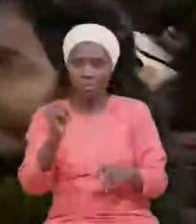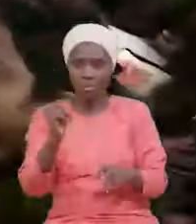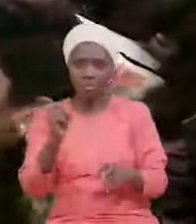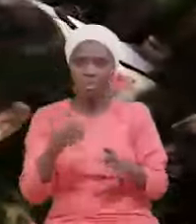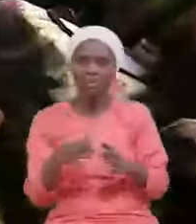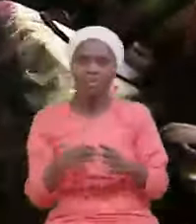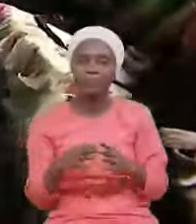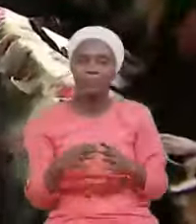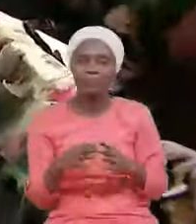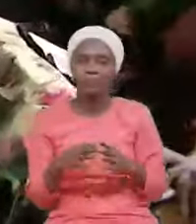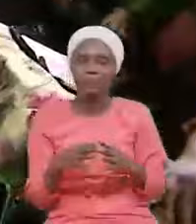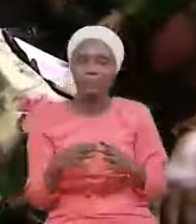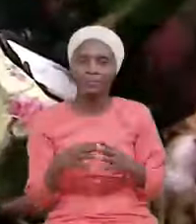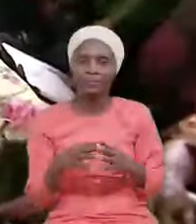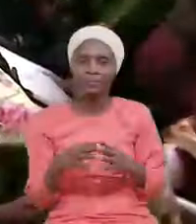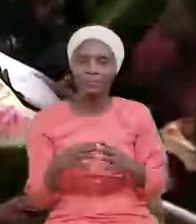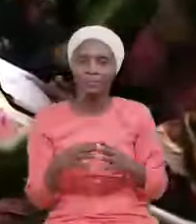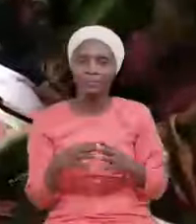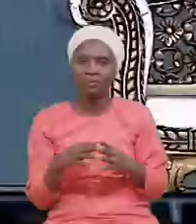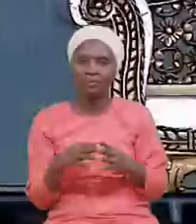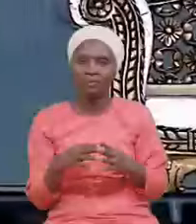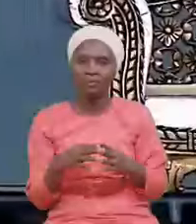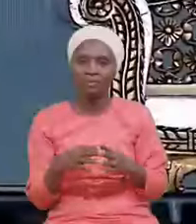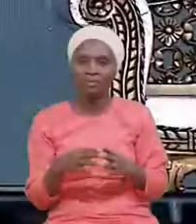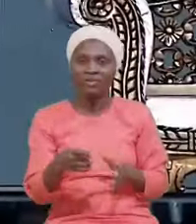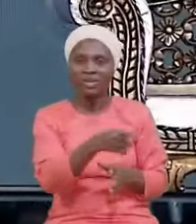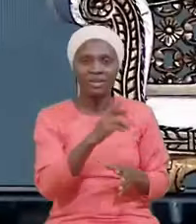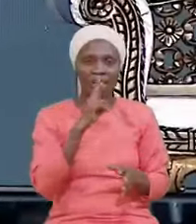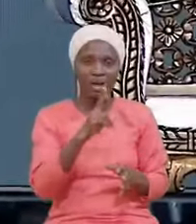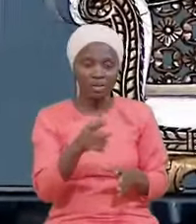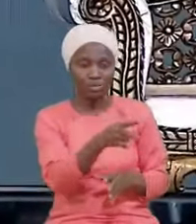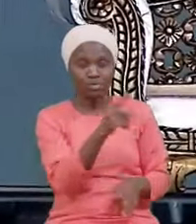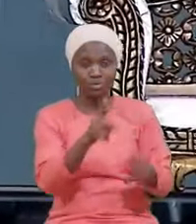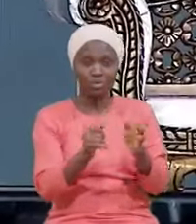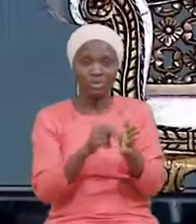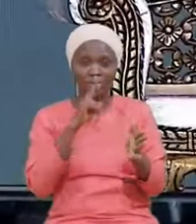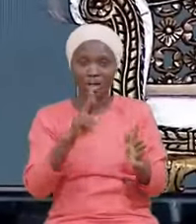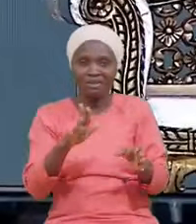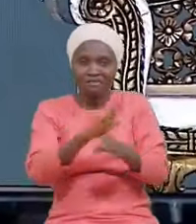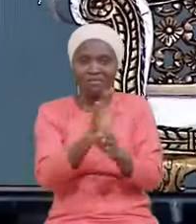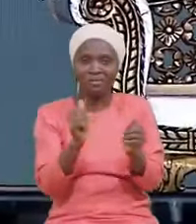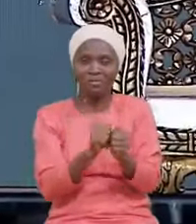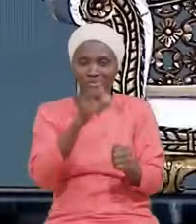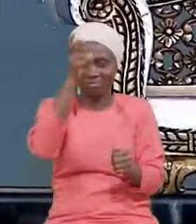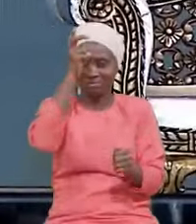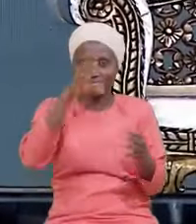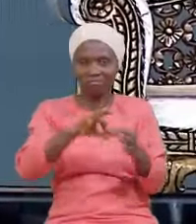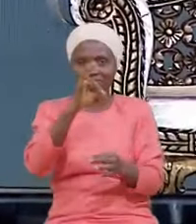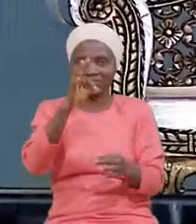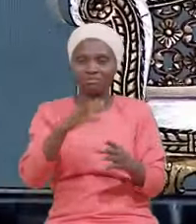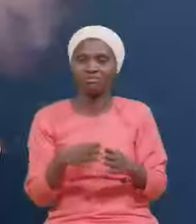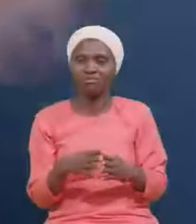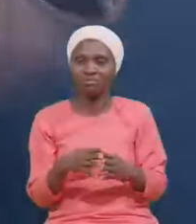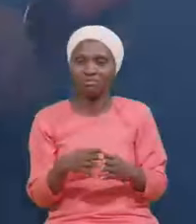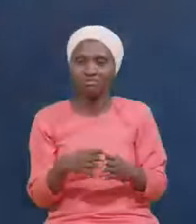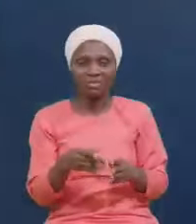ఉన్న వివిధ కోణాల సమస్యలను గమనించాడు. They were those who were possessed with devils. కొంతమంది దురాత్మల చేత పట్టబడిన వారు.